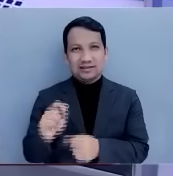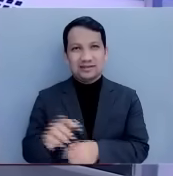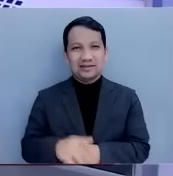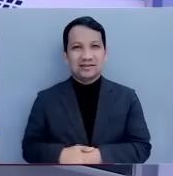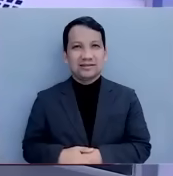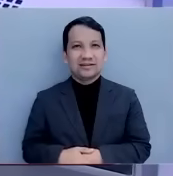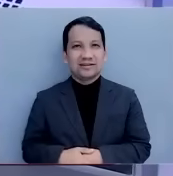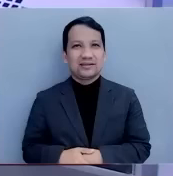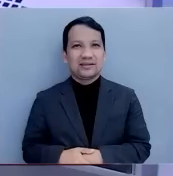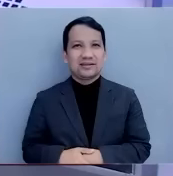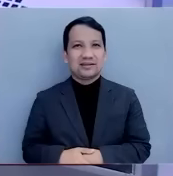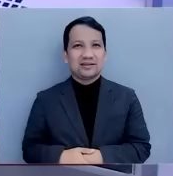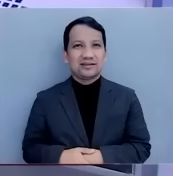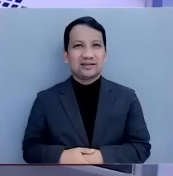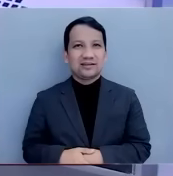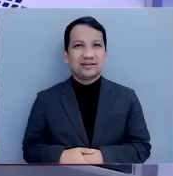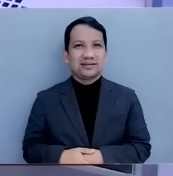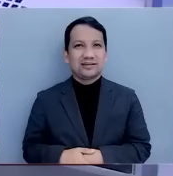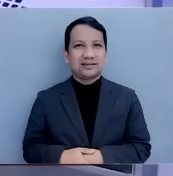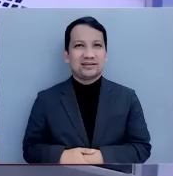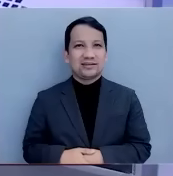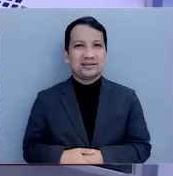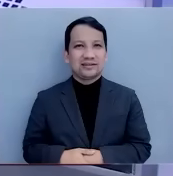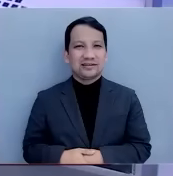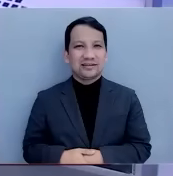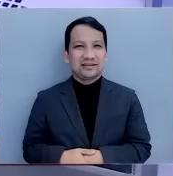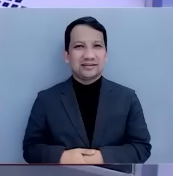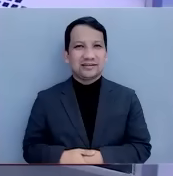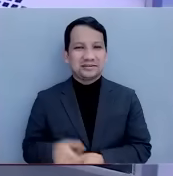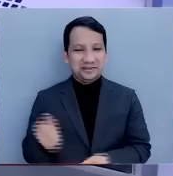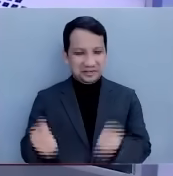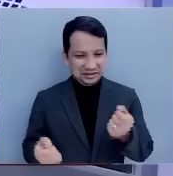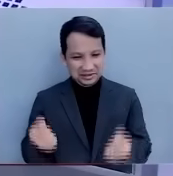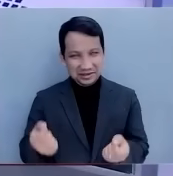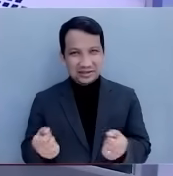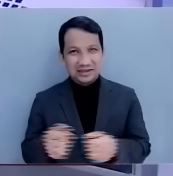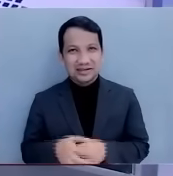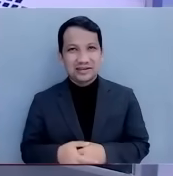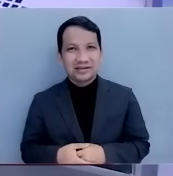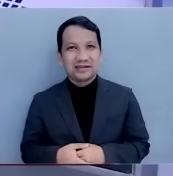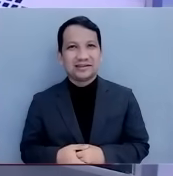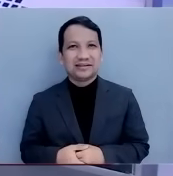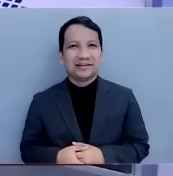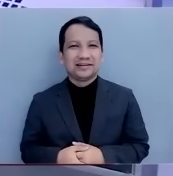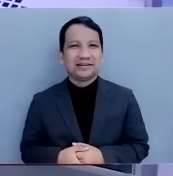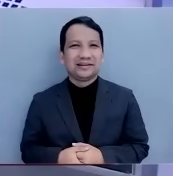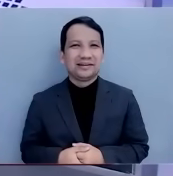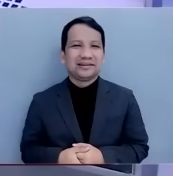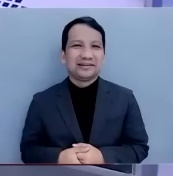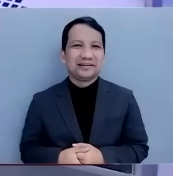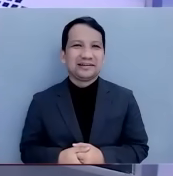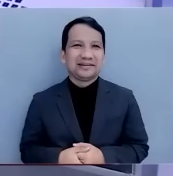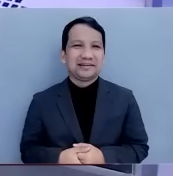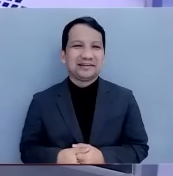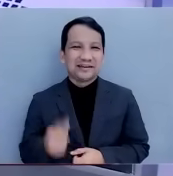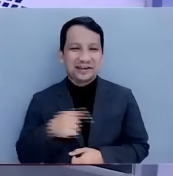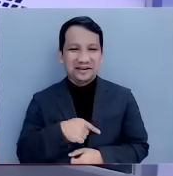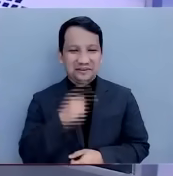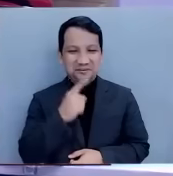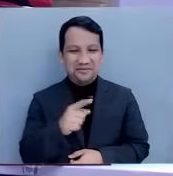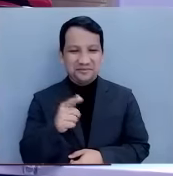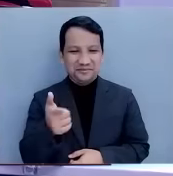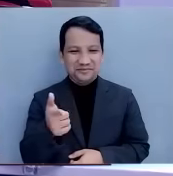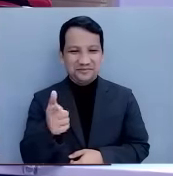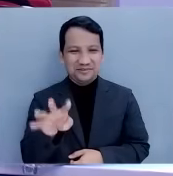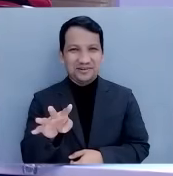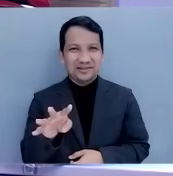kotso! Gumagano'n ako pag ayaw umandar eh. Umandar ka na. Baliktad. Patawag ang tow truck. Yan po ang 45 minuto pag